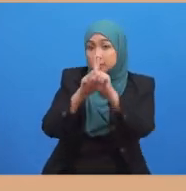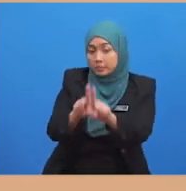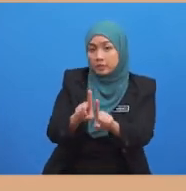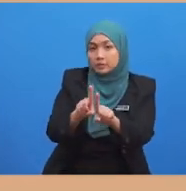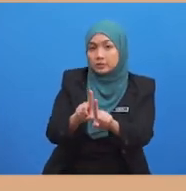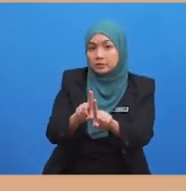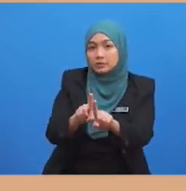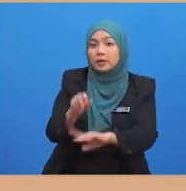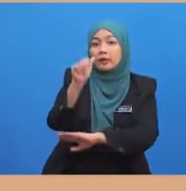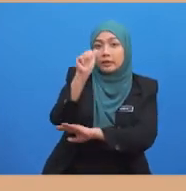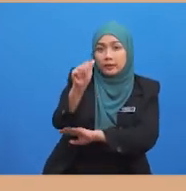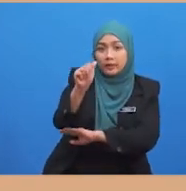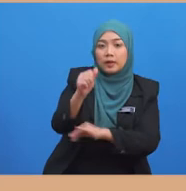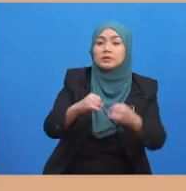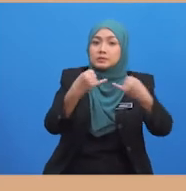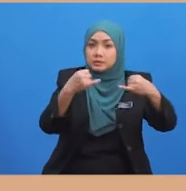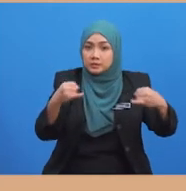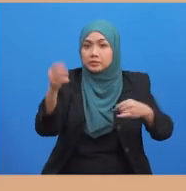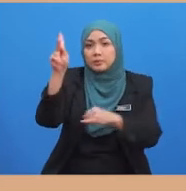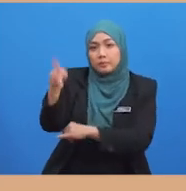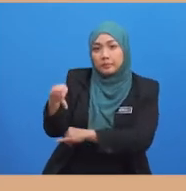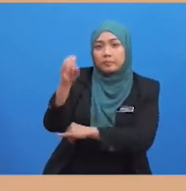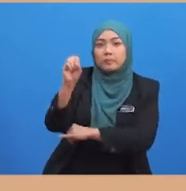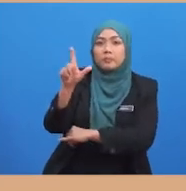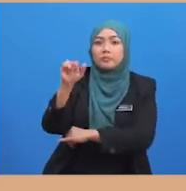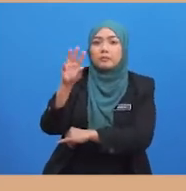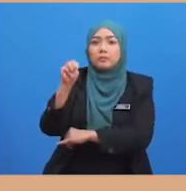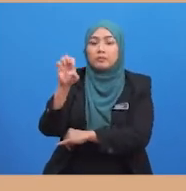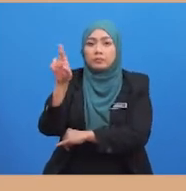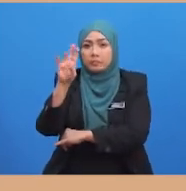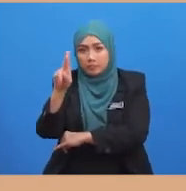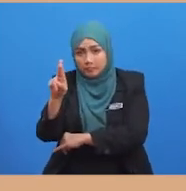Jawapannya ialah A, iaitu sejenis polimer.